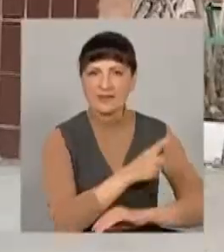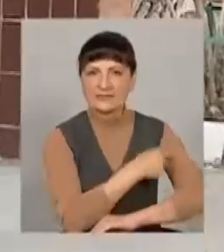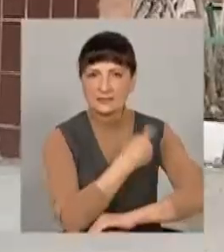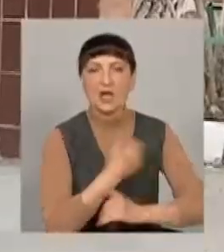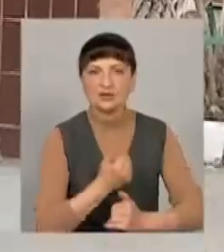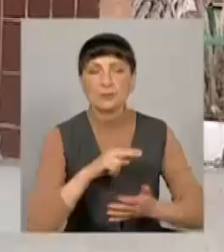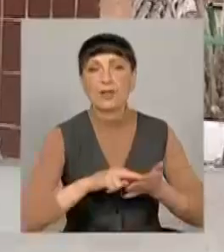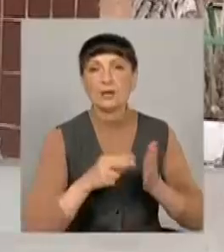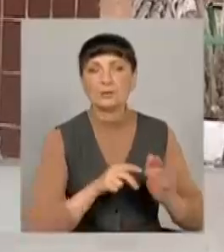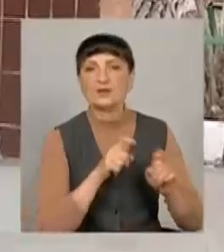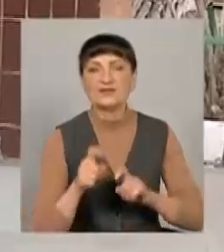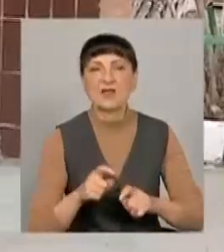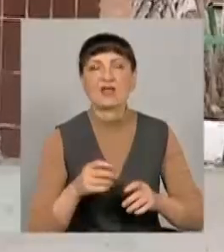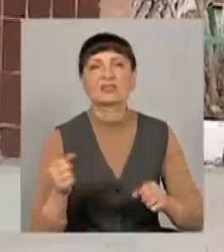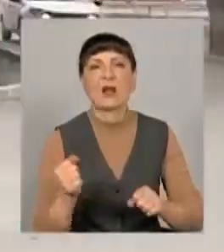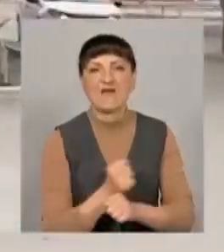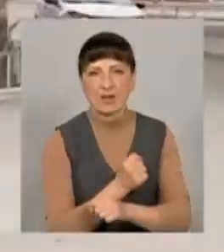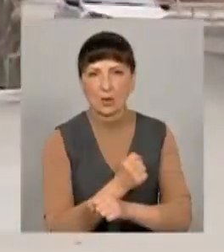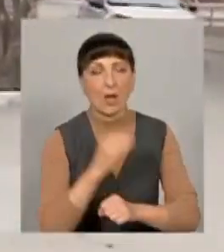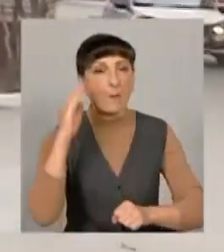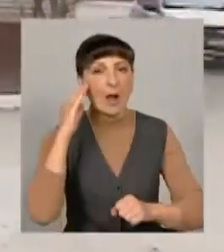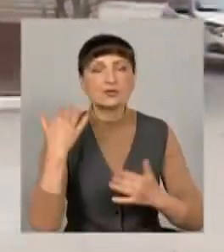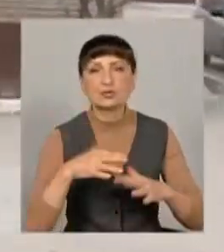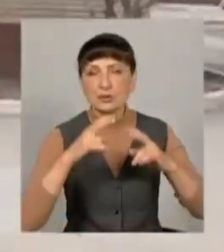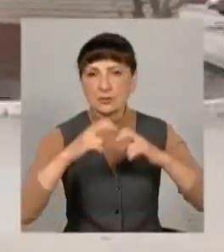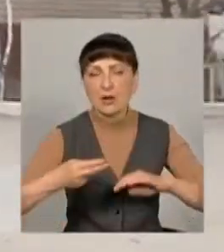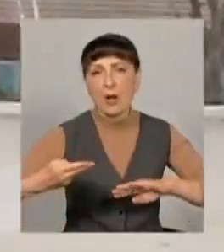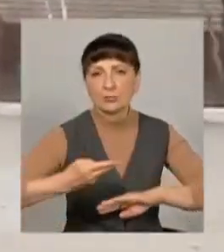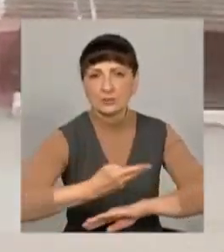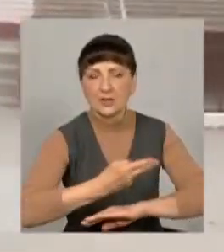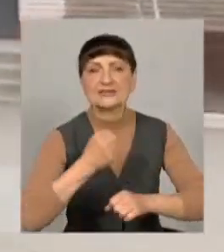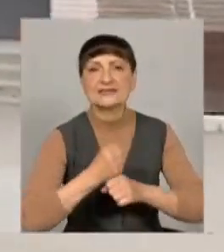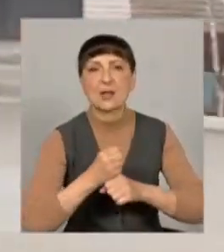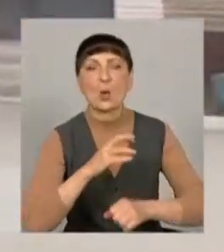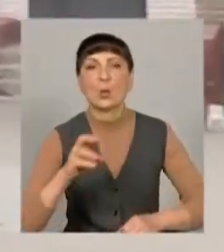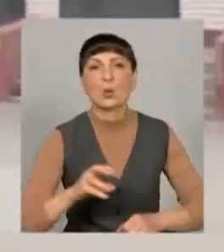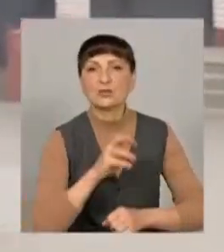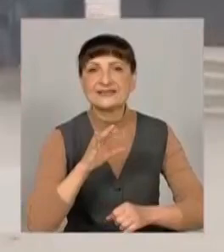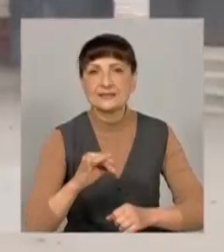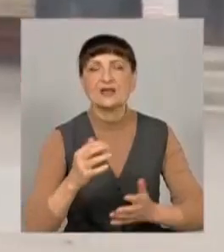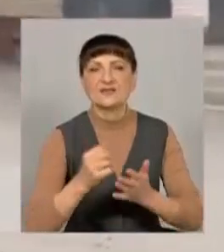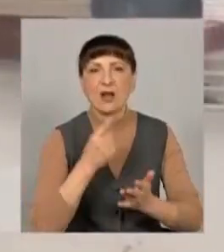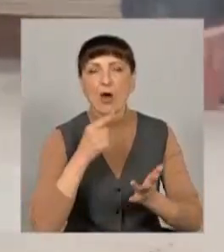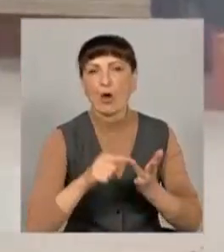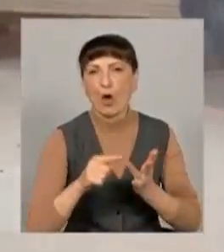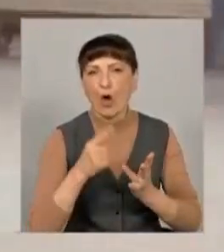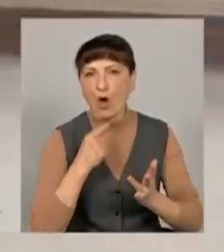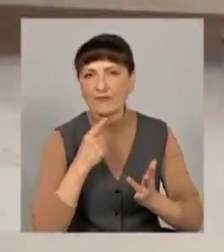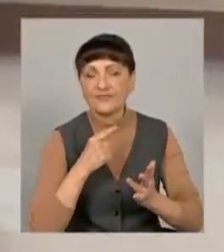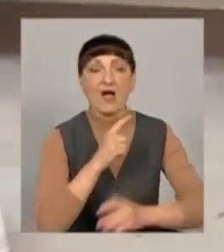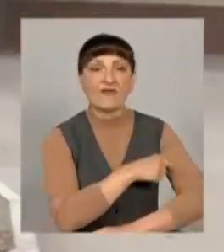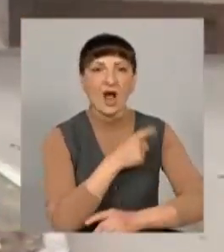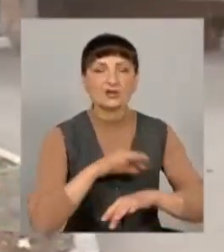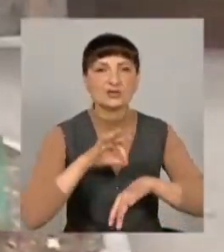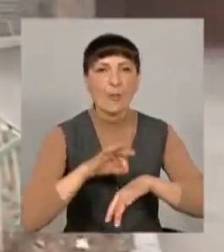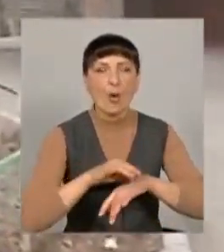планируют перевести в отделение травматологии. Мальчику провели компьютерную томографию, сделали УЗИ и взяли анализы крови. Врачи